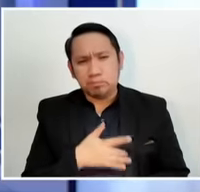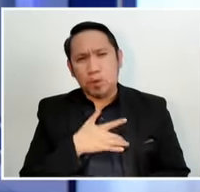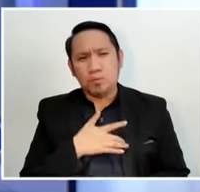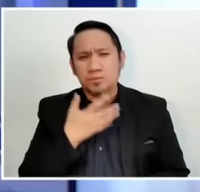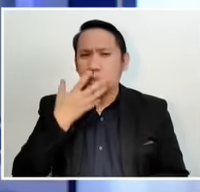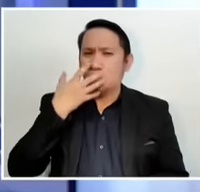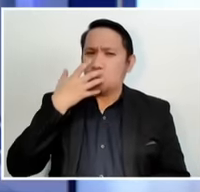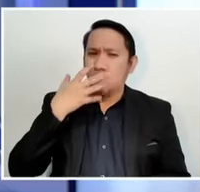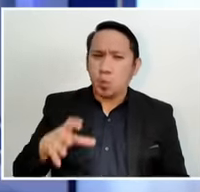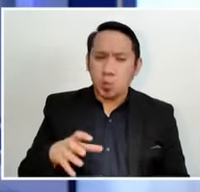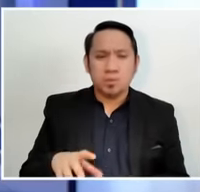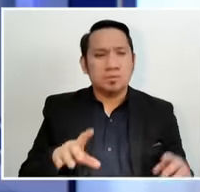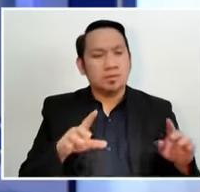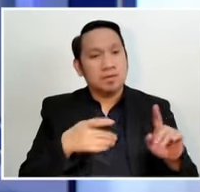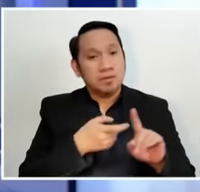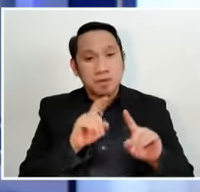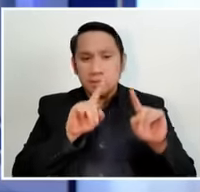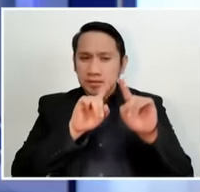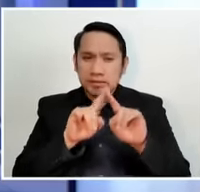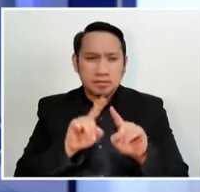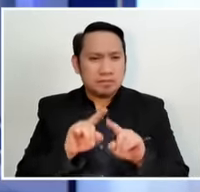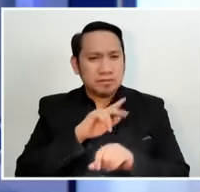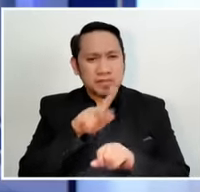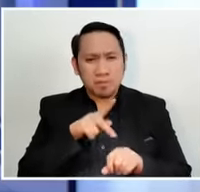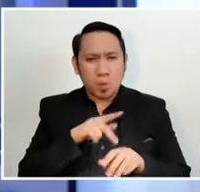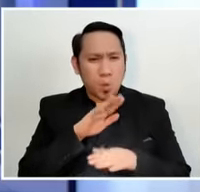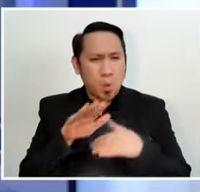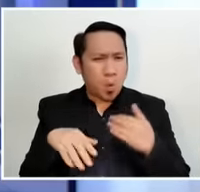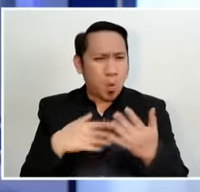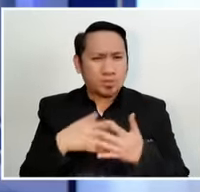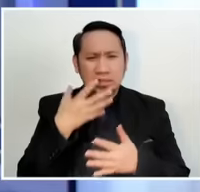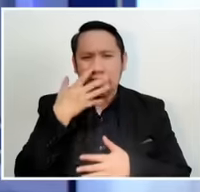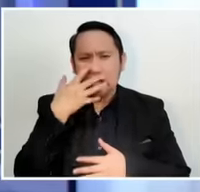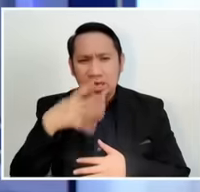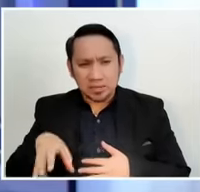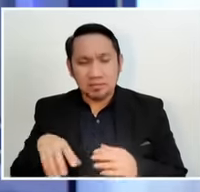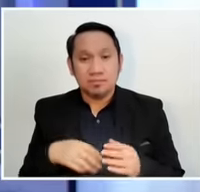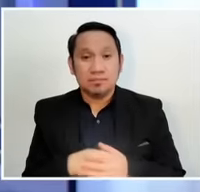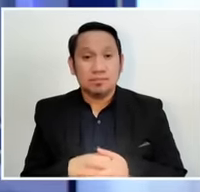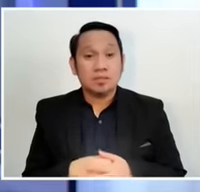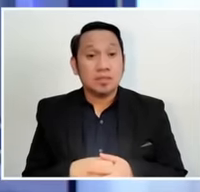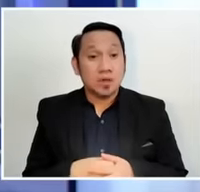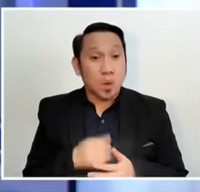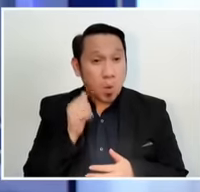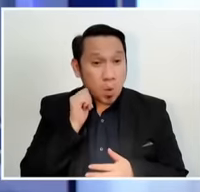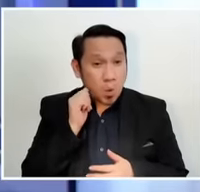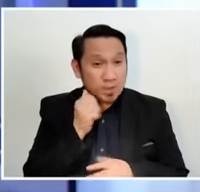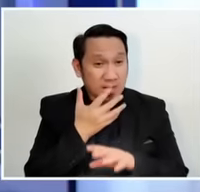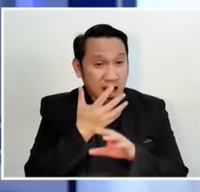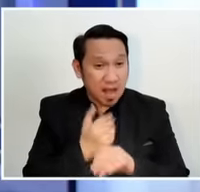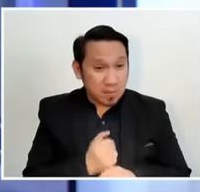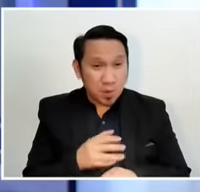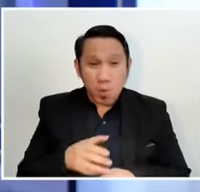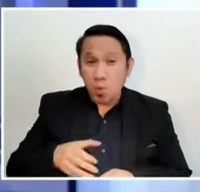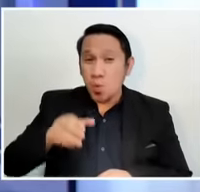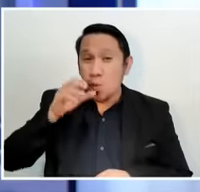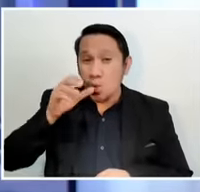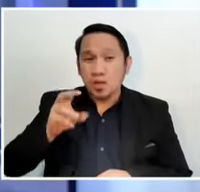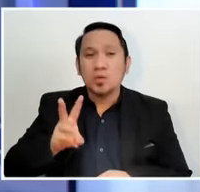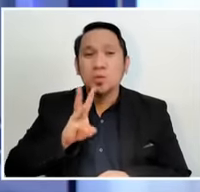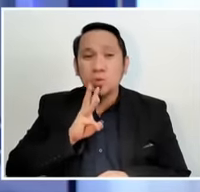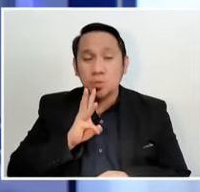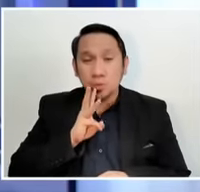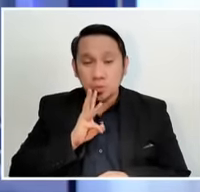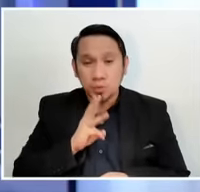init sa iba-ibang bahagi ng bansa. Bukod naman sa palagi ang pag-inom ng tubig, may iba pa mga paraan para mapanatili